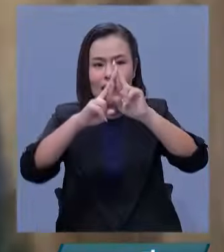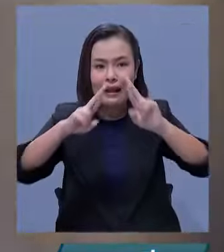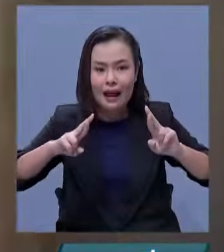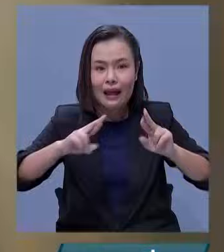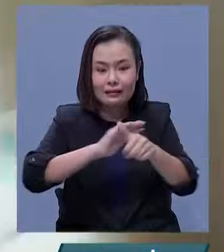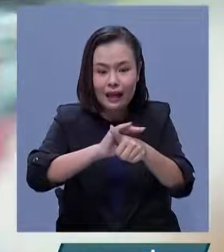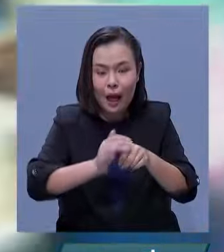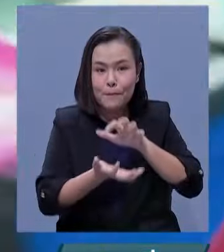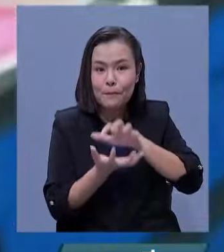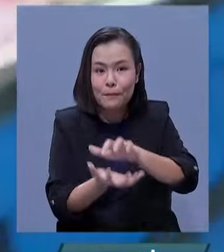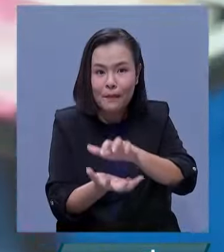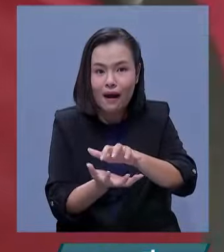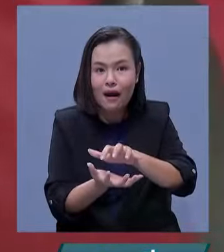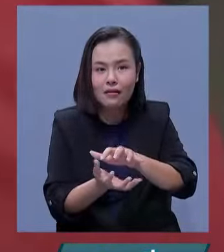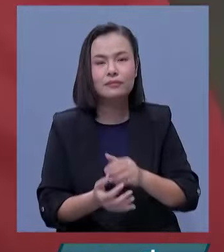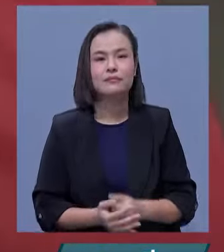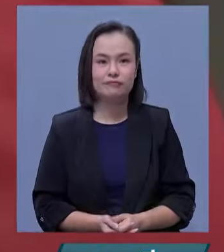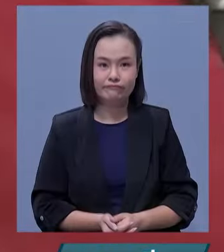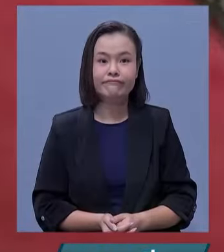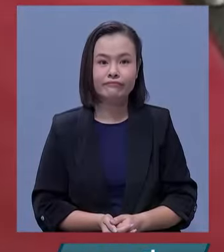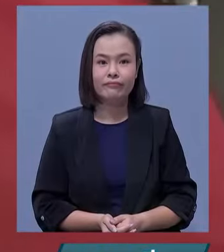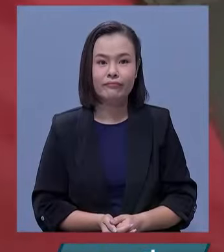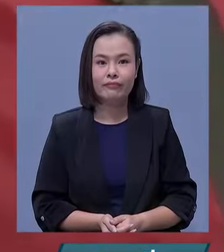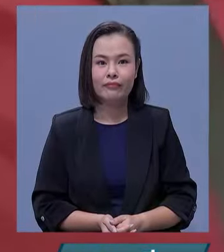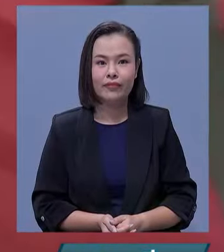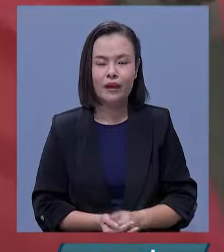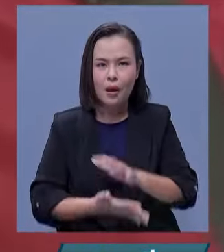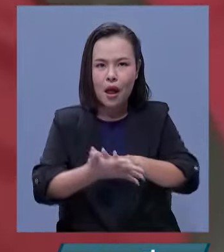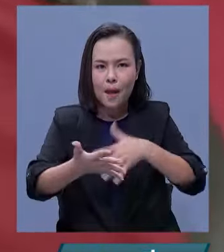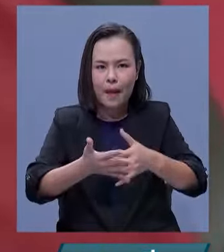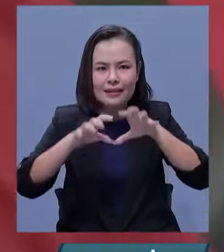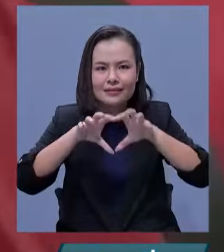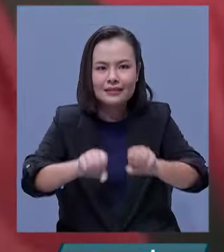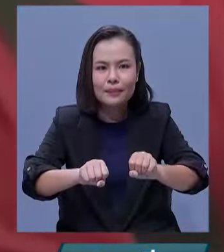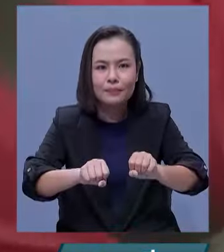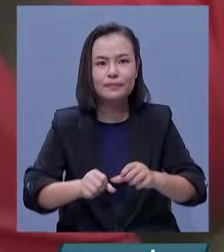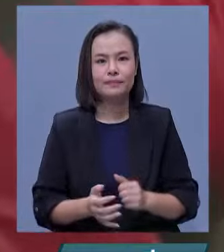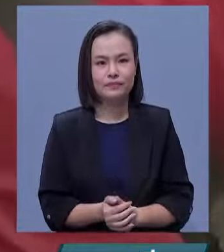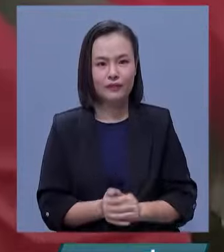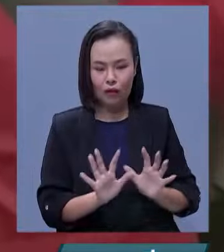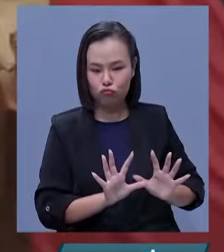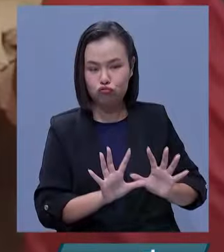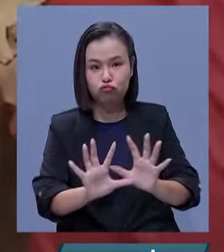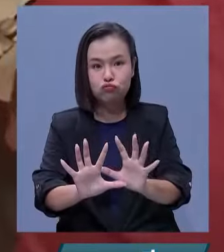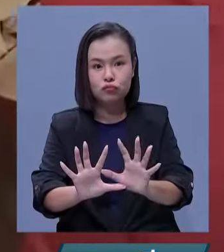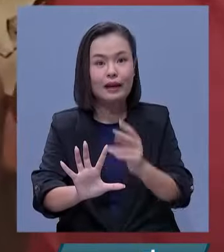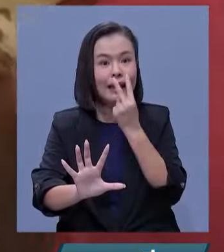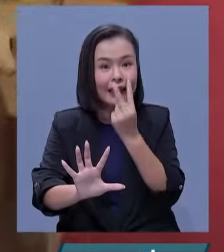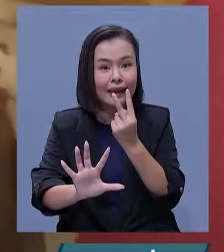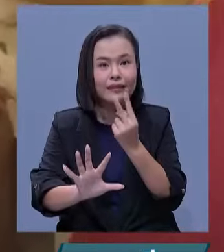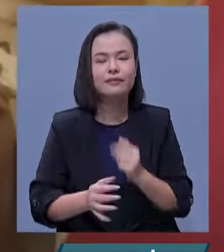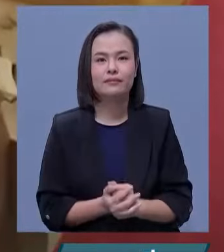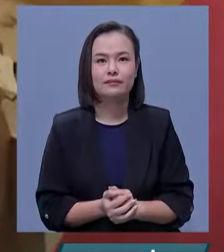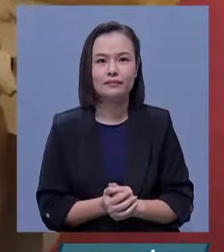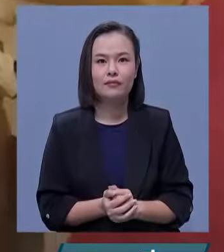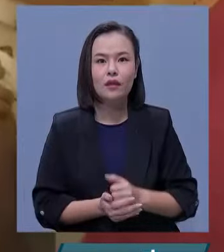ลักลอบเล่นการพนันไฮโลนะครับเจ้าหน้าที่ก็เลยวางแผนเข้าจับกุมขณะที่นำกำลังเข้าจับกุมนะครับพบว่ามี